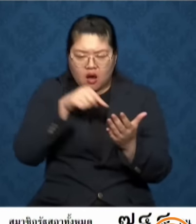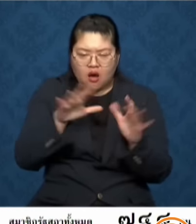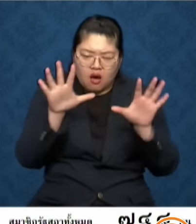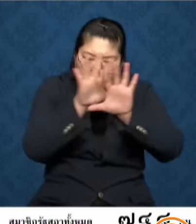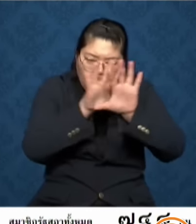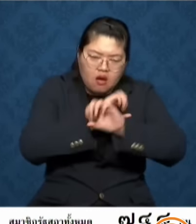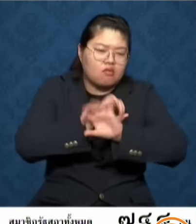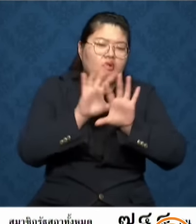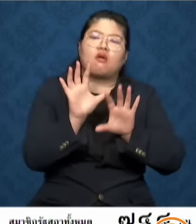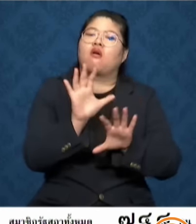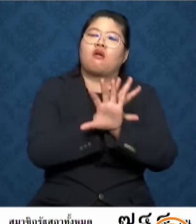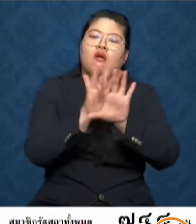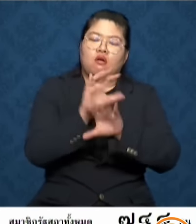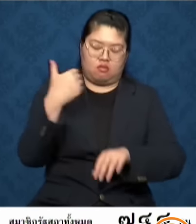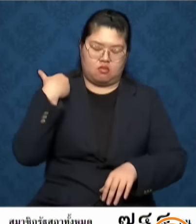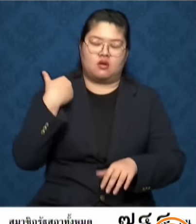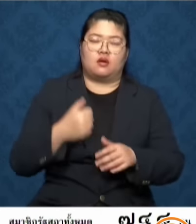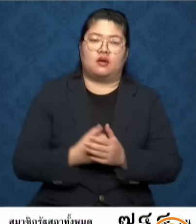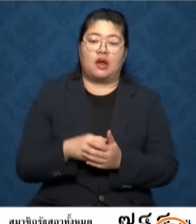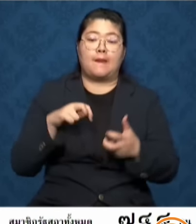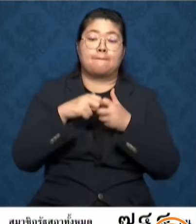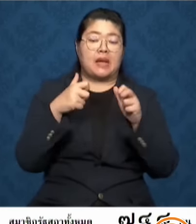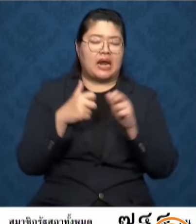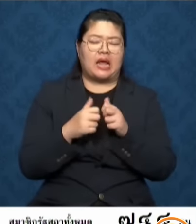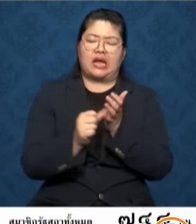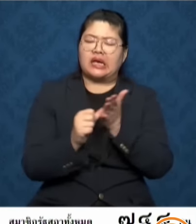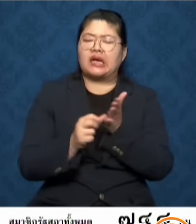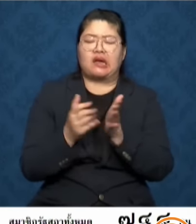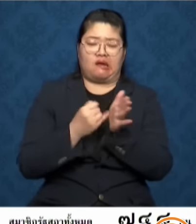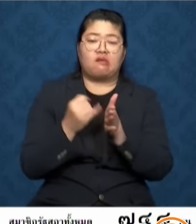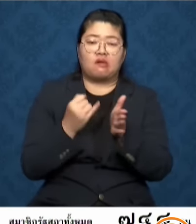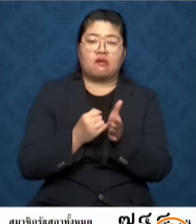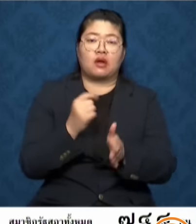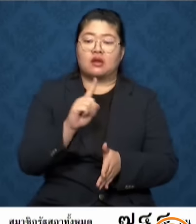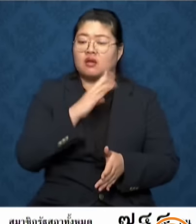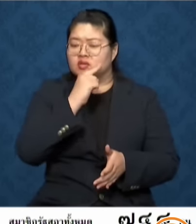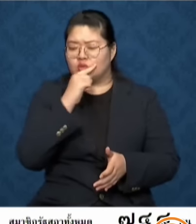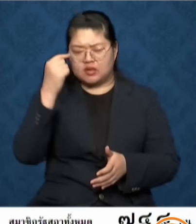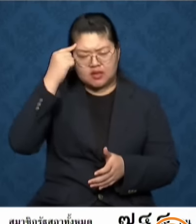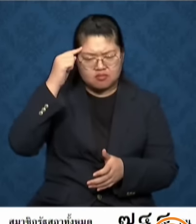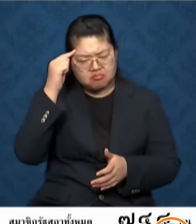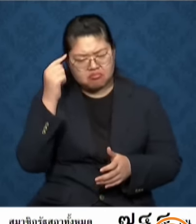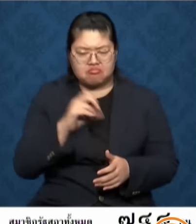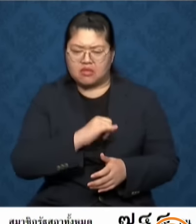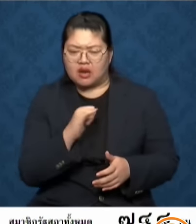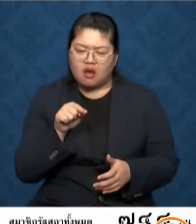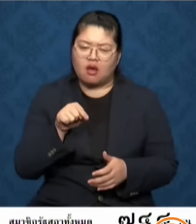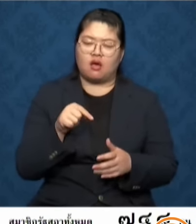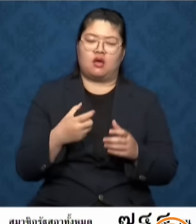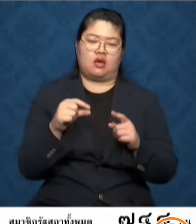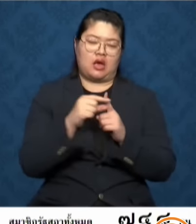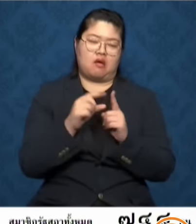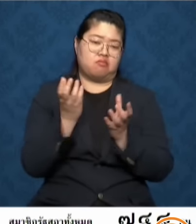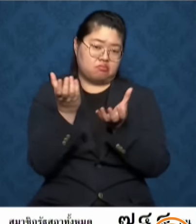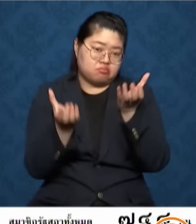่ยธรมทานครับปัหานี้เราแ้ไขไม่ยากเลยพอหากเราไมแ่ใจว่าขอความในคำวใชยกลาง